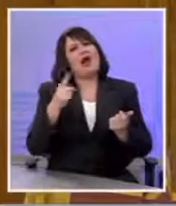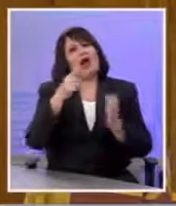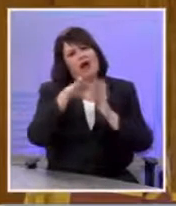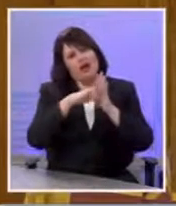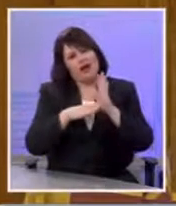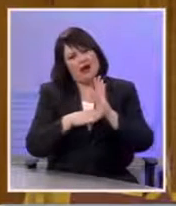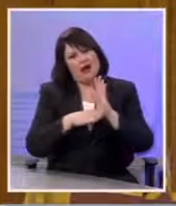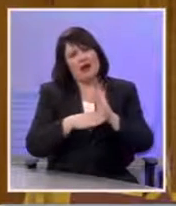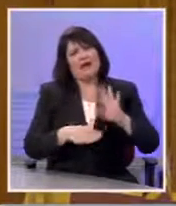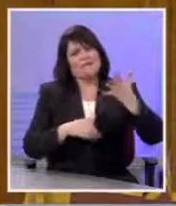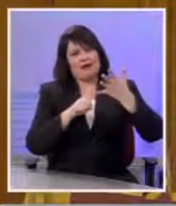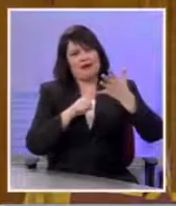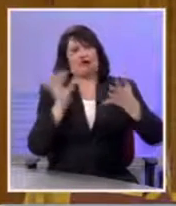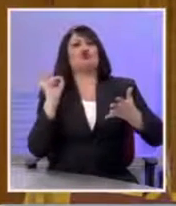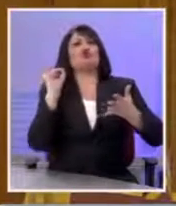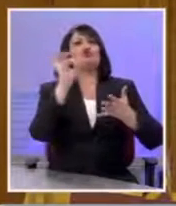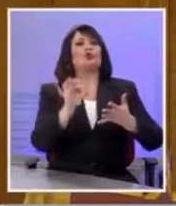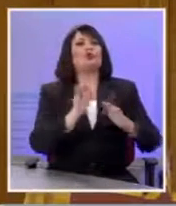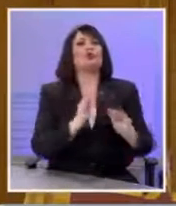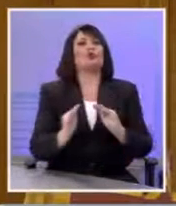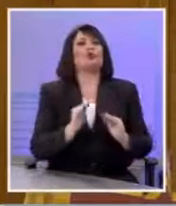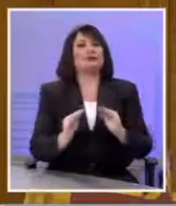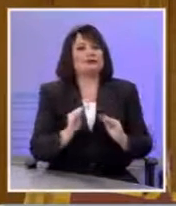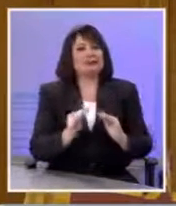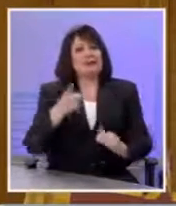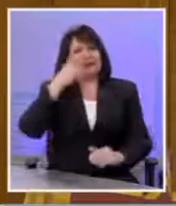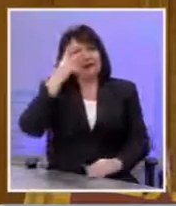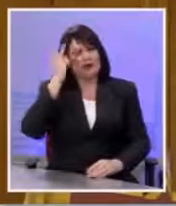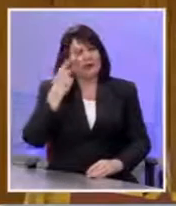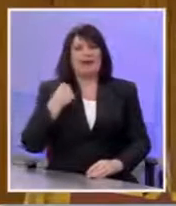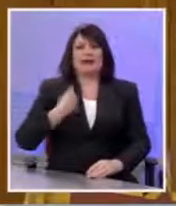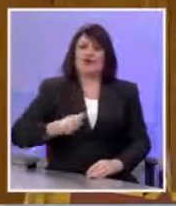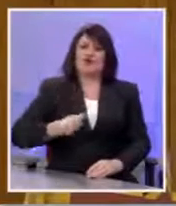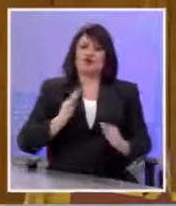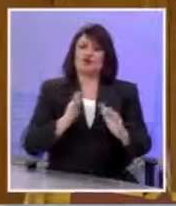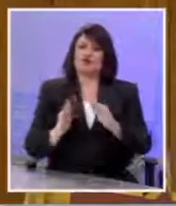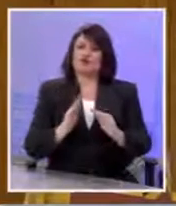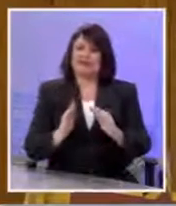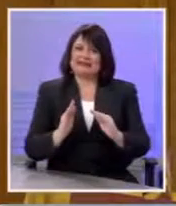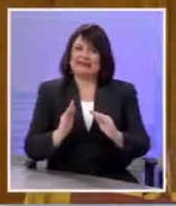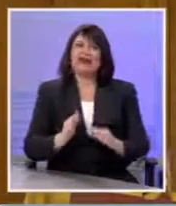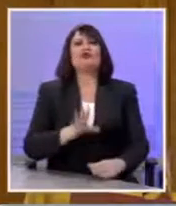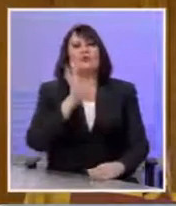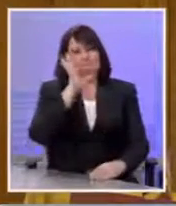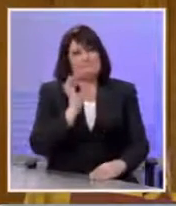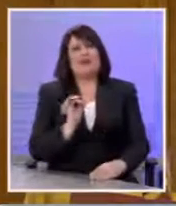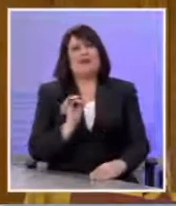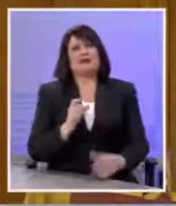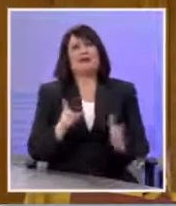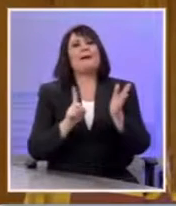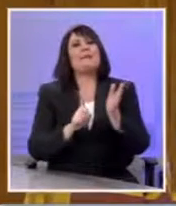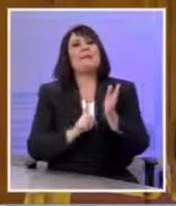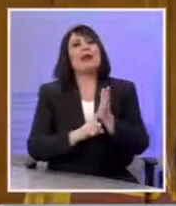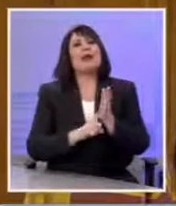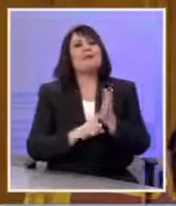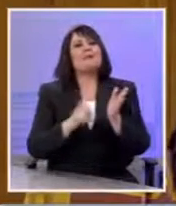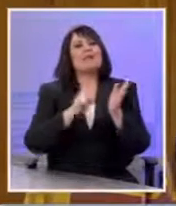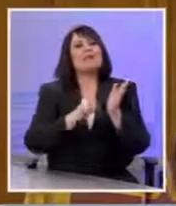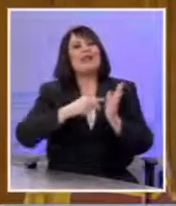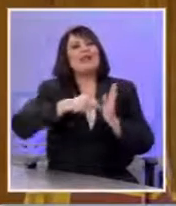Πέμπτος στόχος είναι η κατοχήρωση και η άσκηση των δικαιωμάτων του δημοσίου, Πράγμα το οποίο προϋποθέτει θεσμικές και